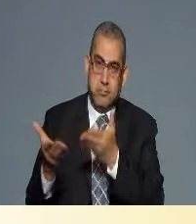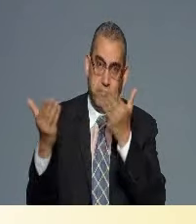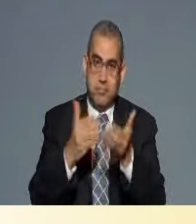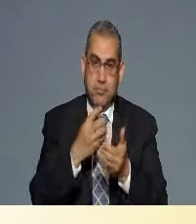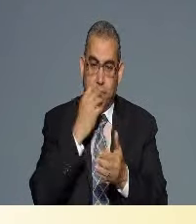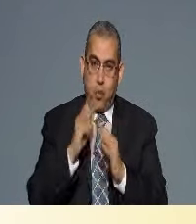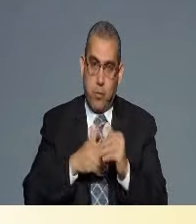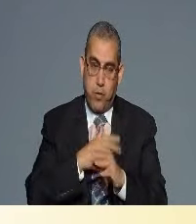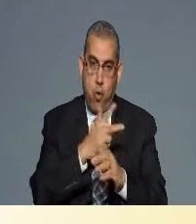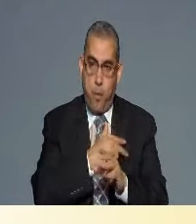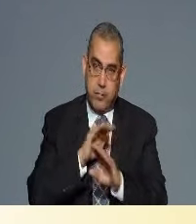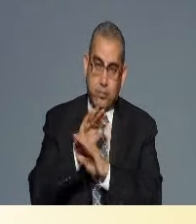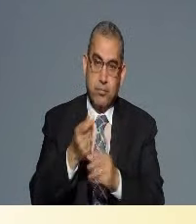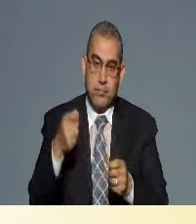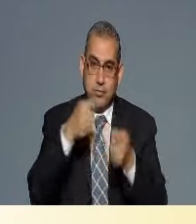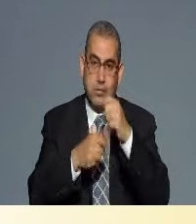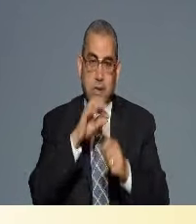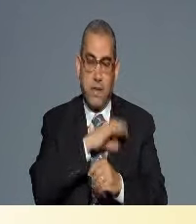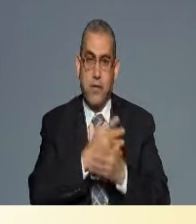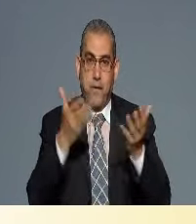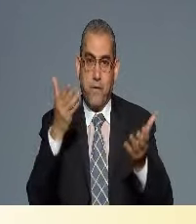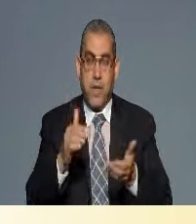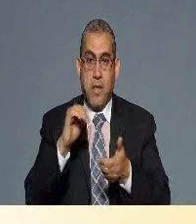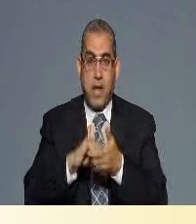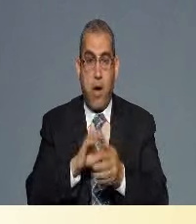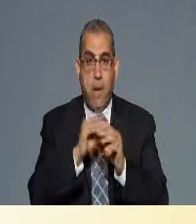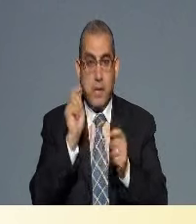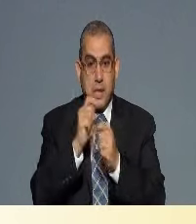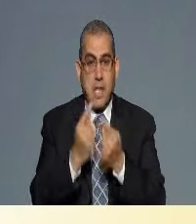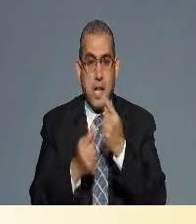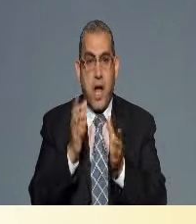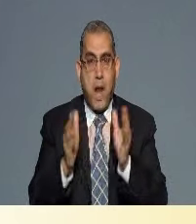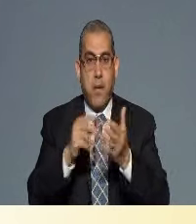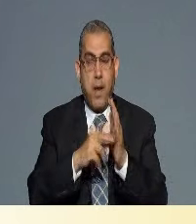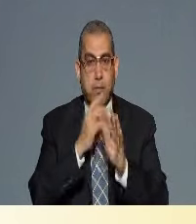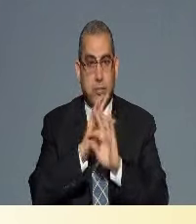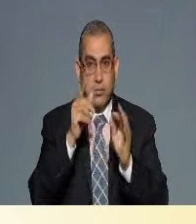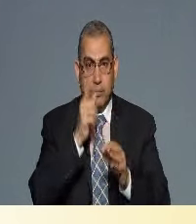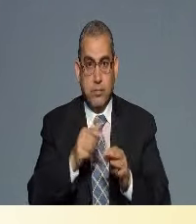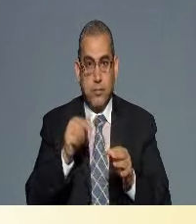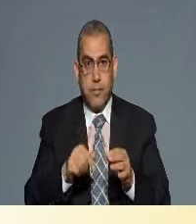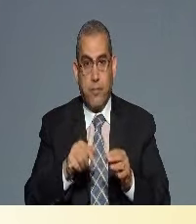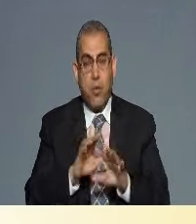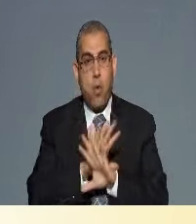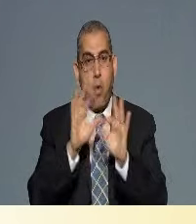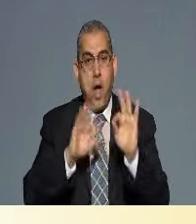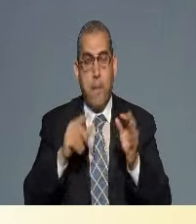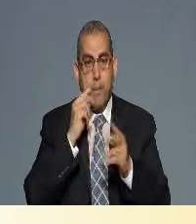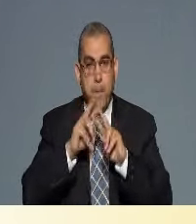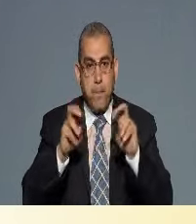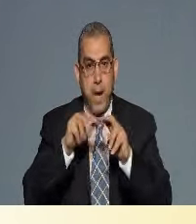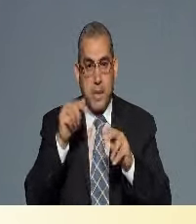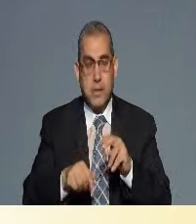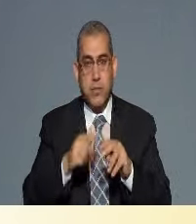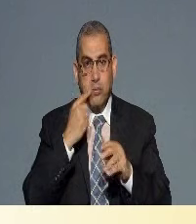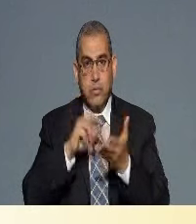القيمة وتعظيم العوائد الخاصة بي. التعاون في مجال التصنيع الزراعي، وتأكدت يعني كل الابحاث سيادتك